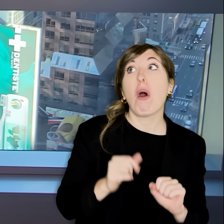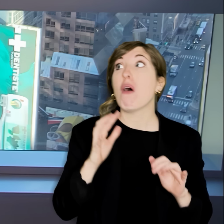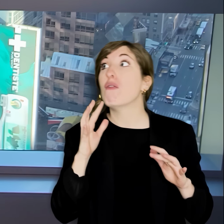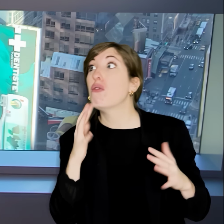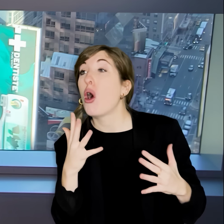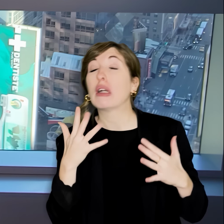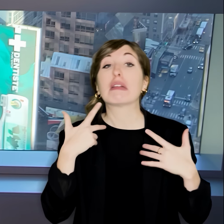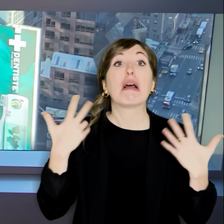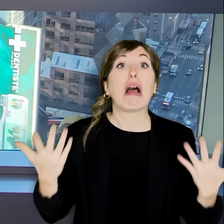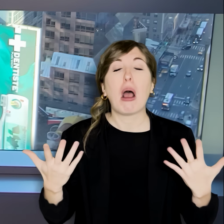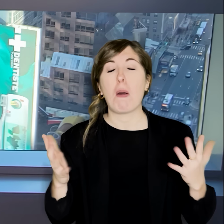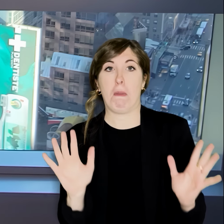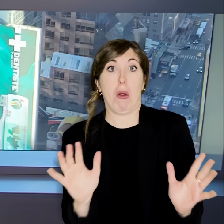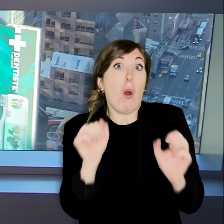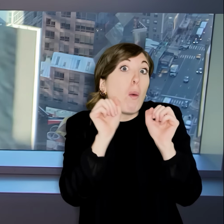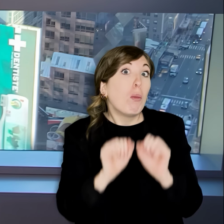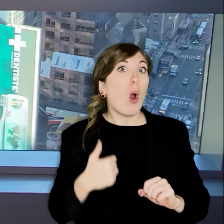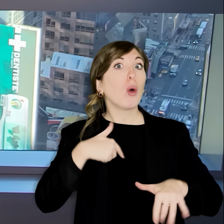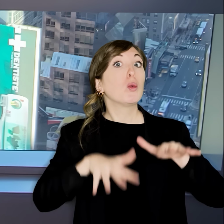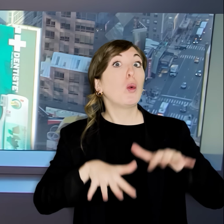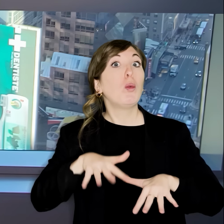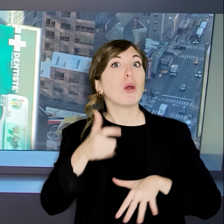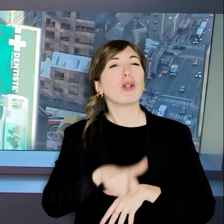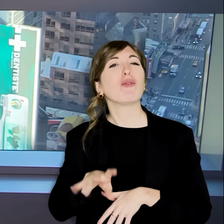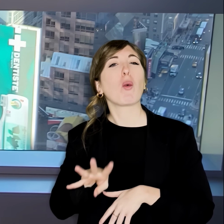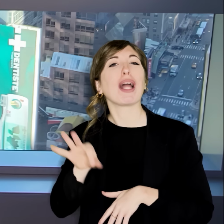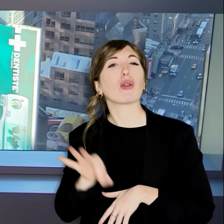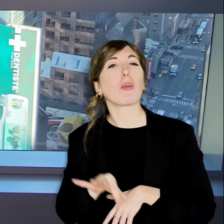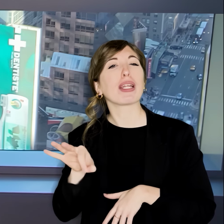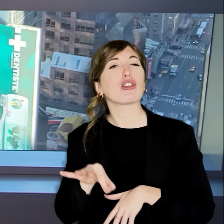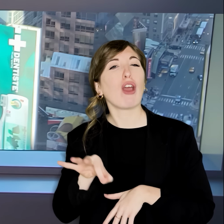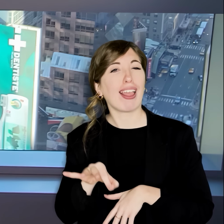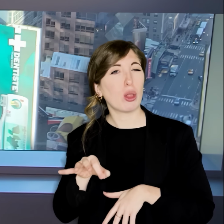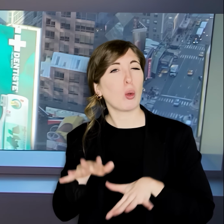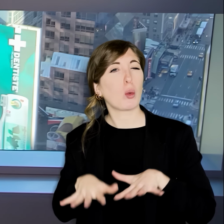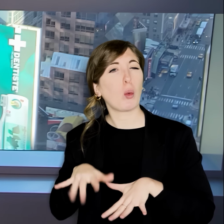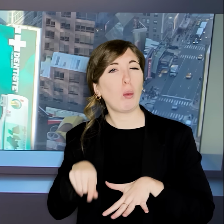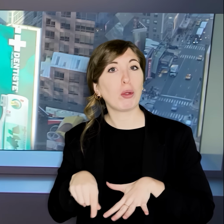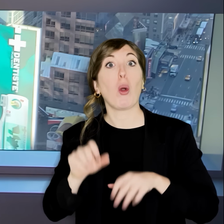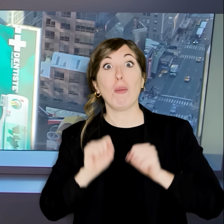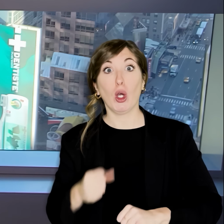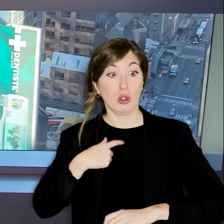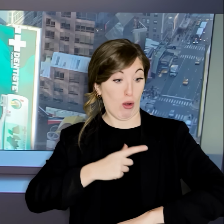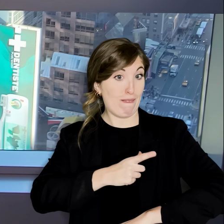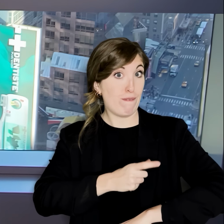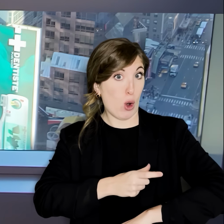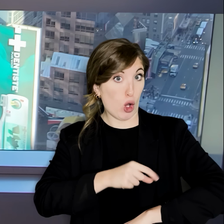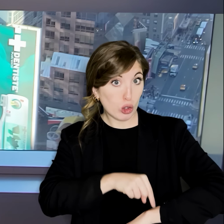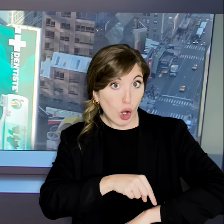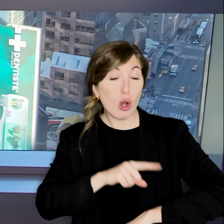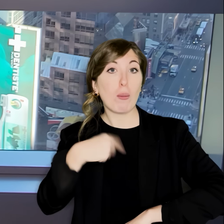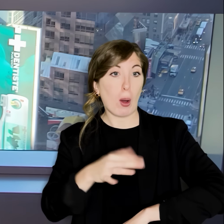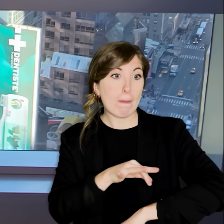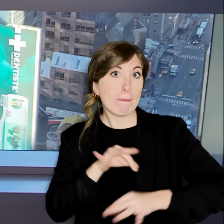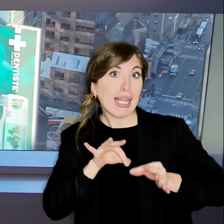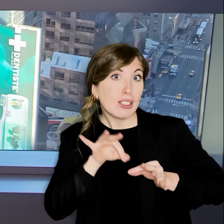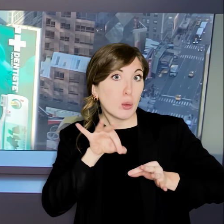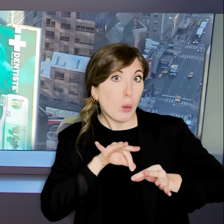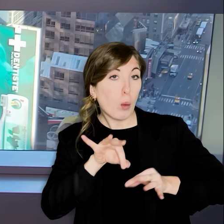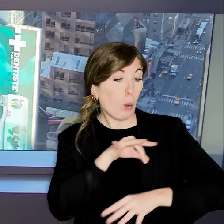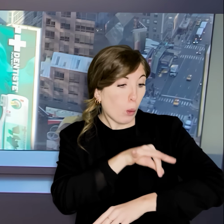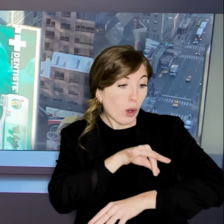sono rientra in quel 4% di Grand zone te la fotografo te la misuro te la misuro e